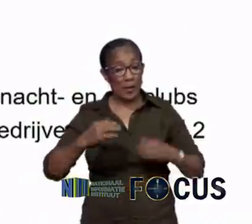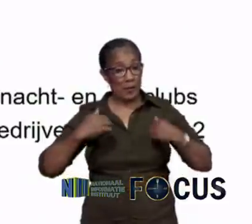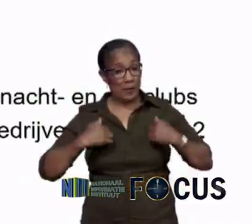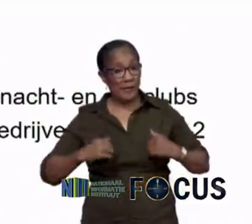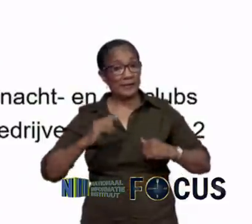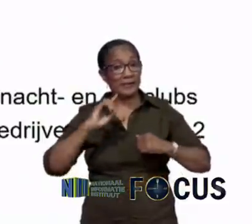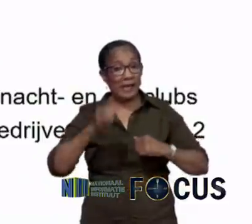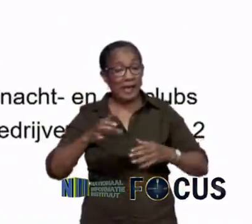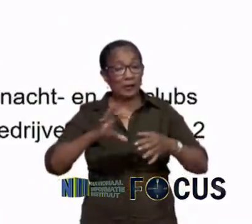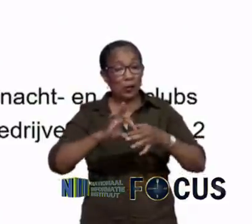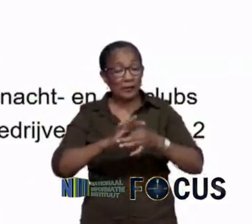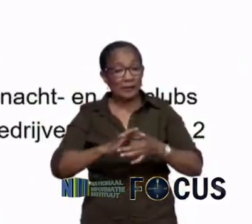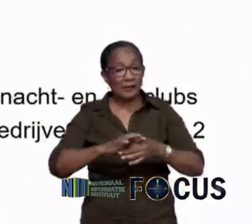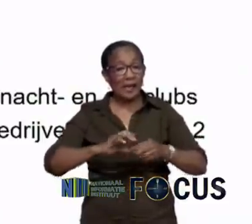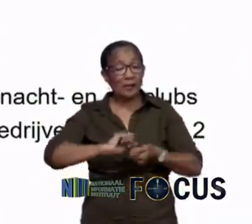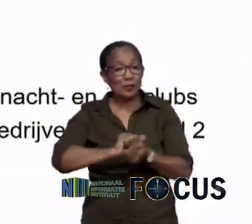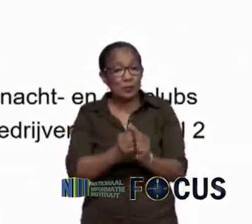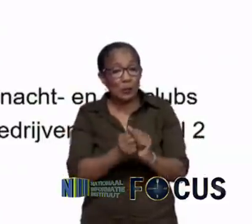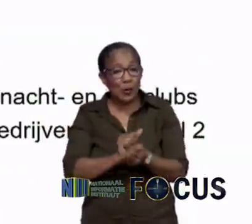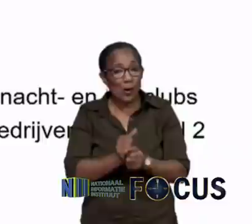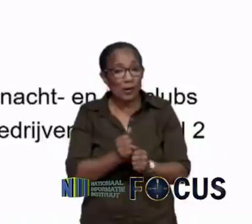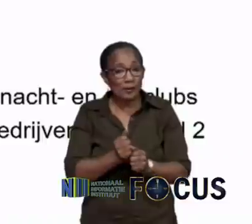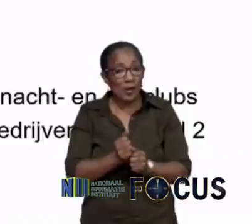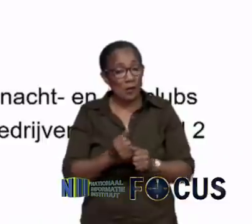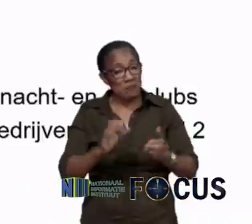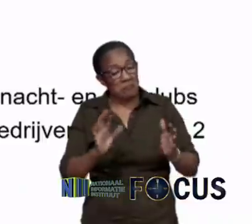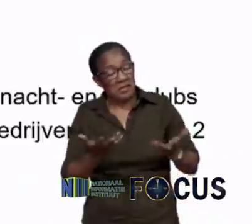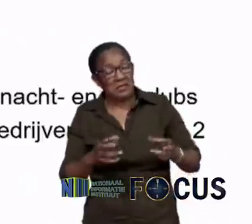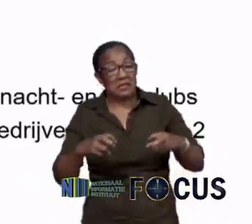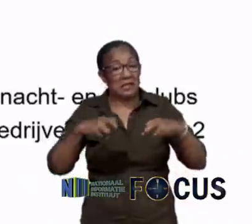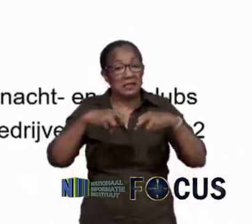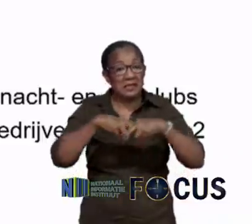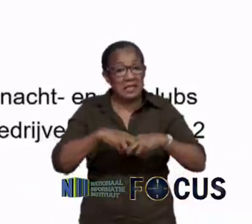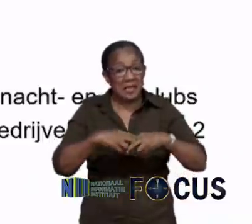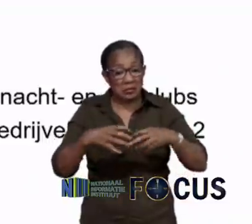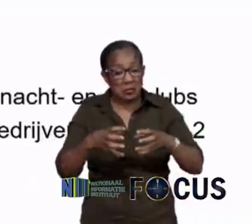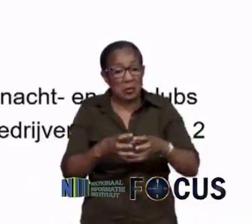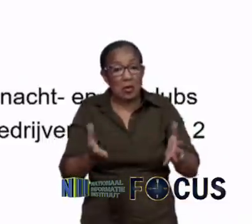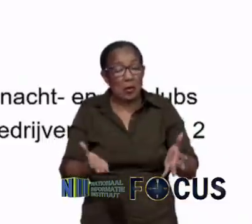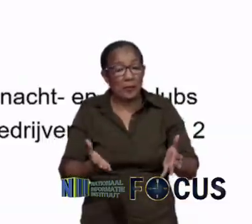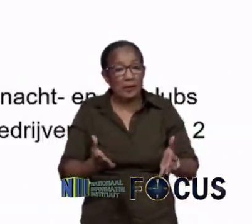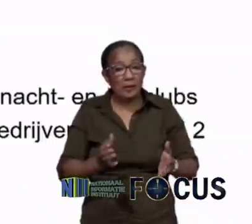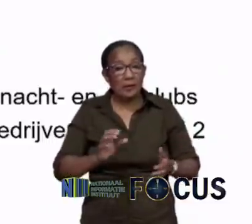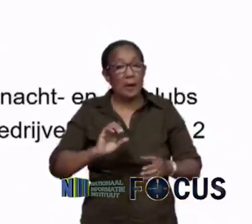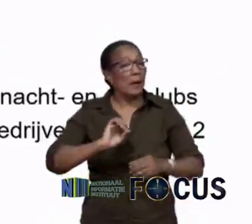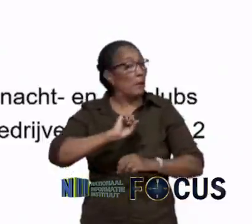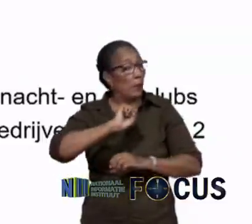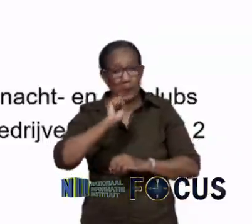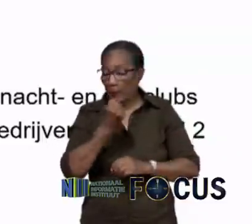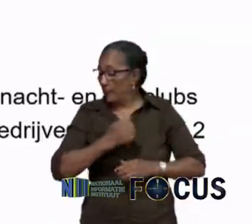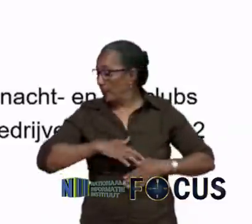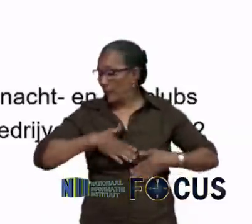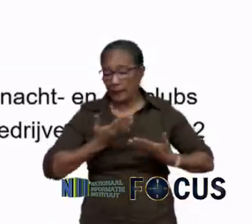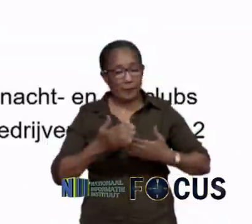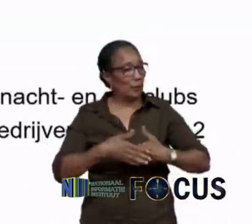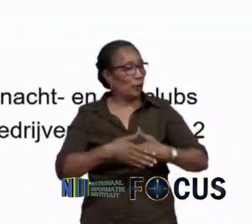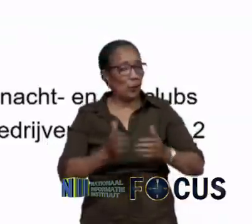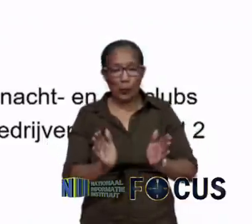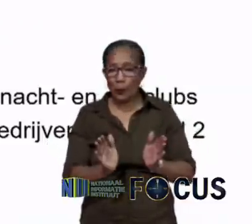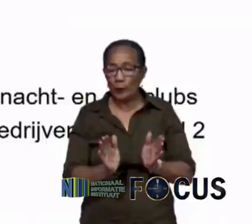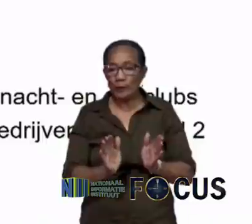ook te edu contact sport. If je kar een seks club de no mango opo. Dus alla